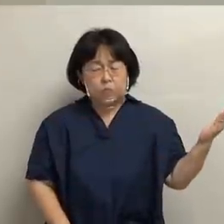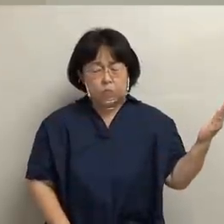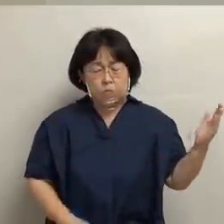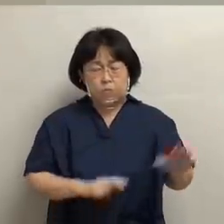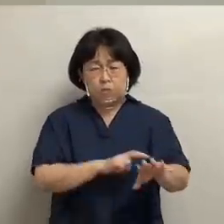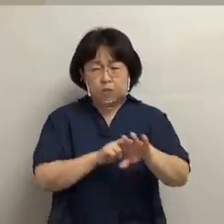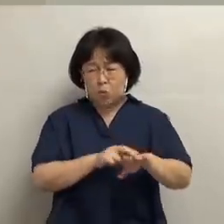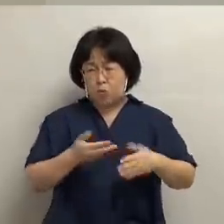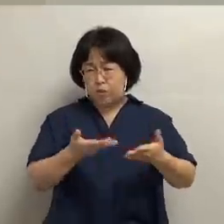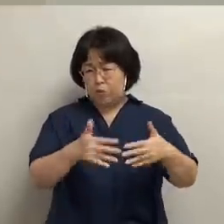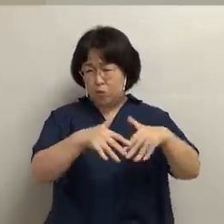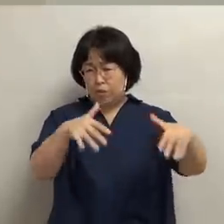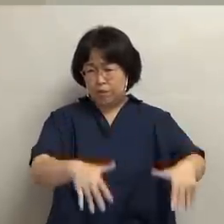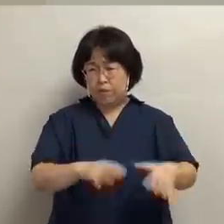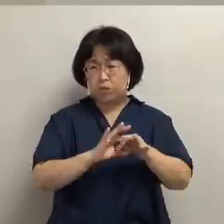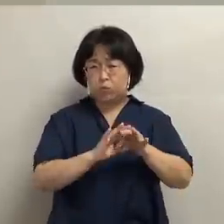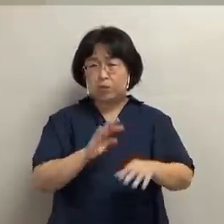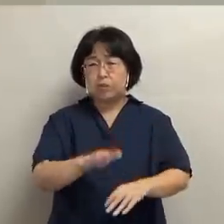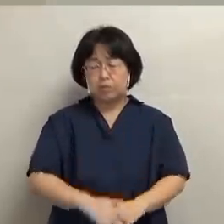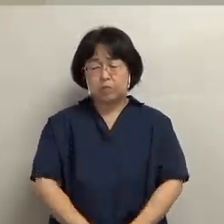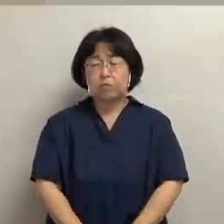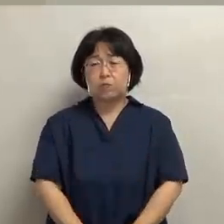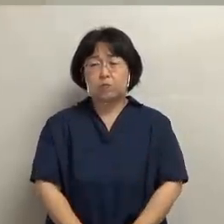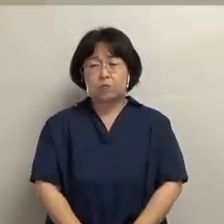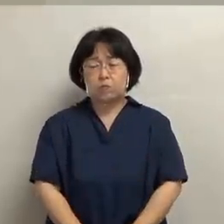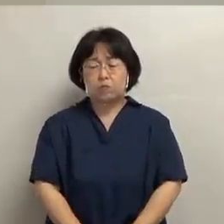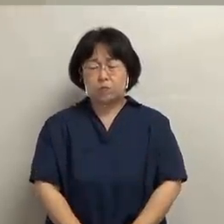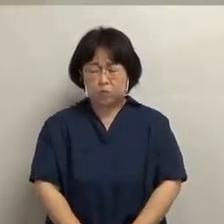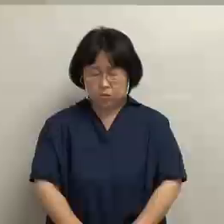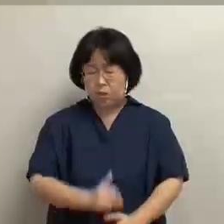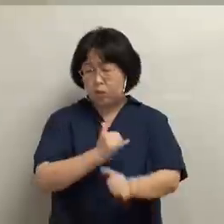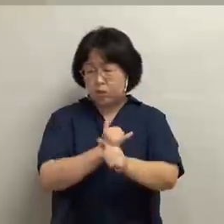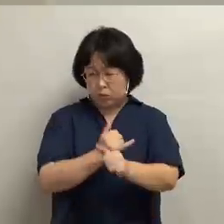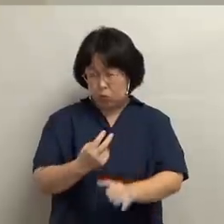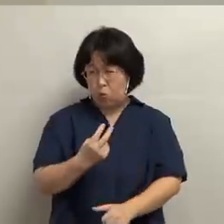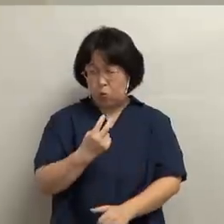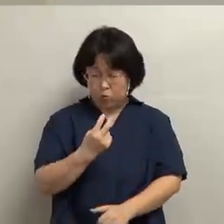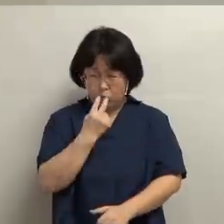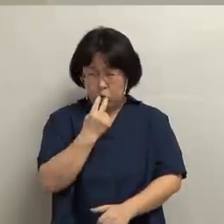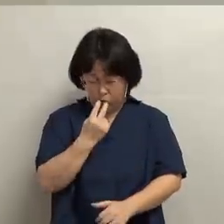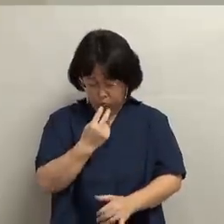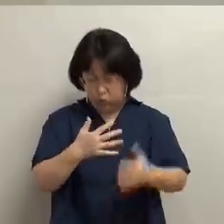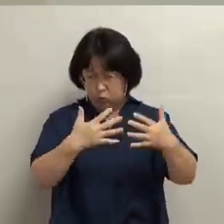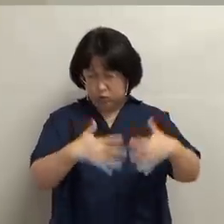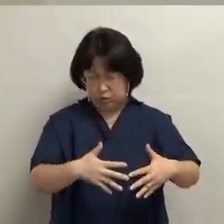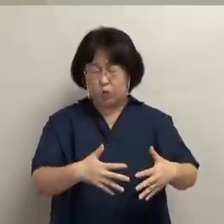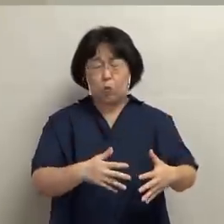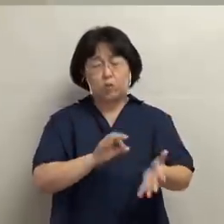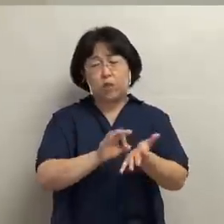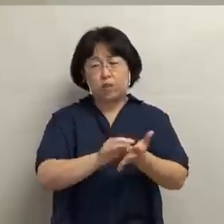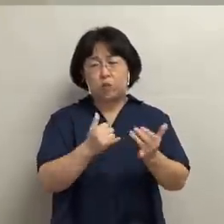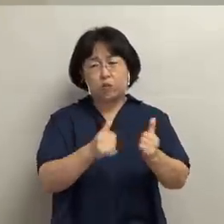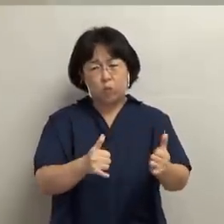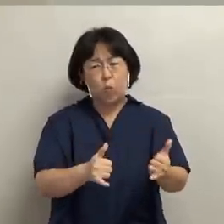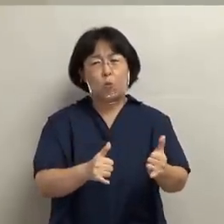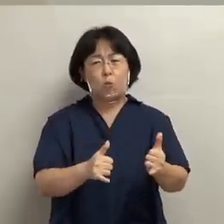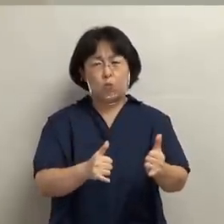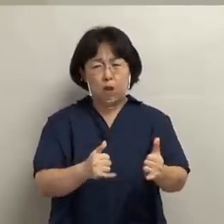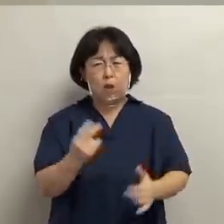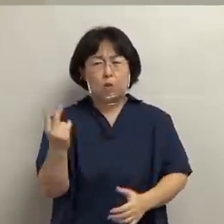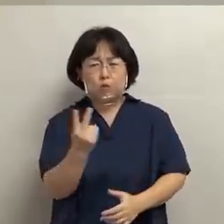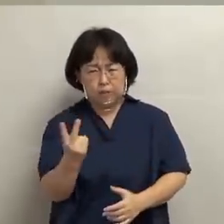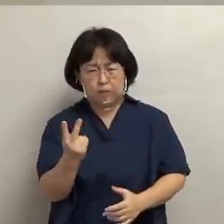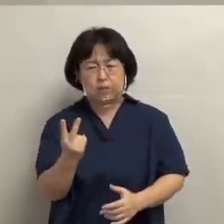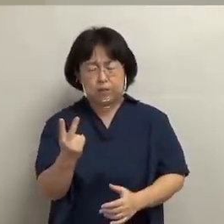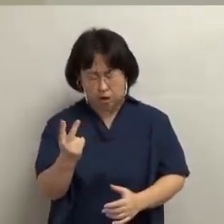のスライドです上の2ランにある通り人口型機を使用している方まあ誰かが4人に